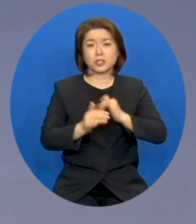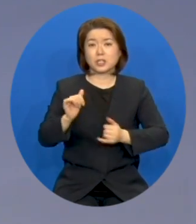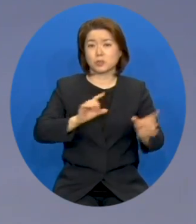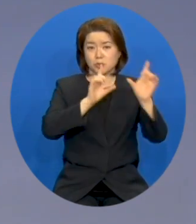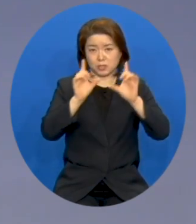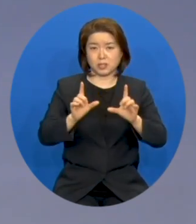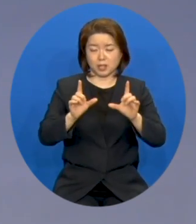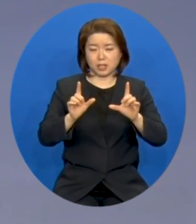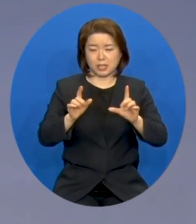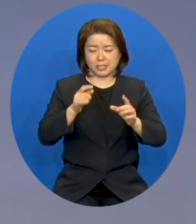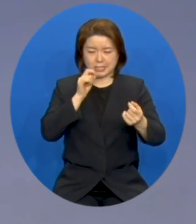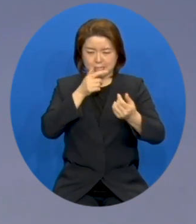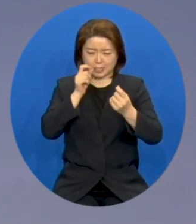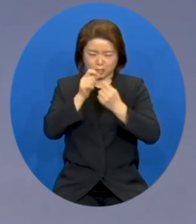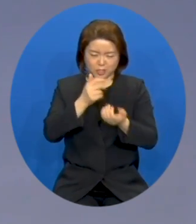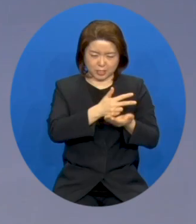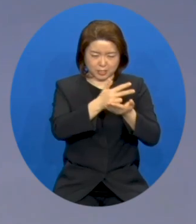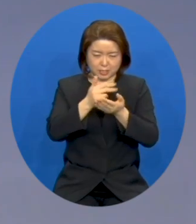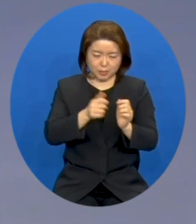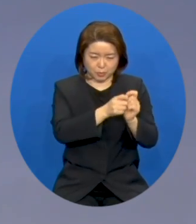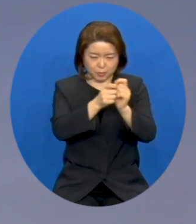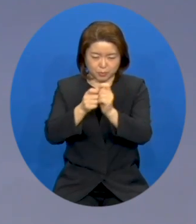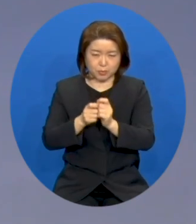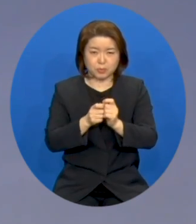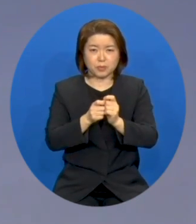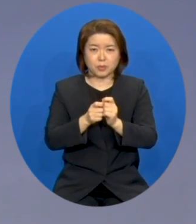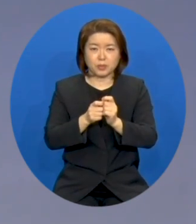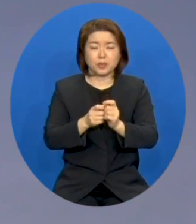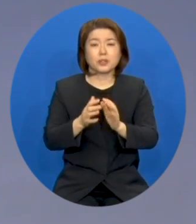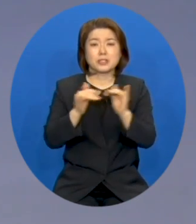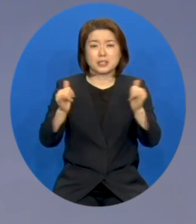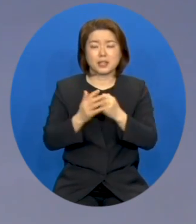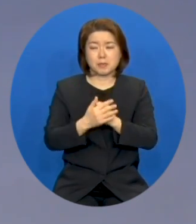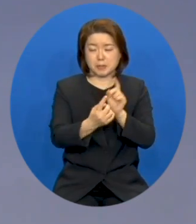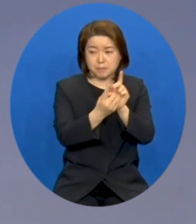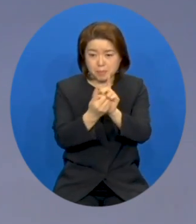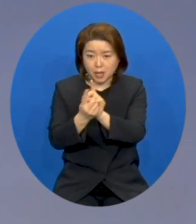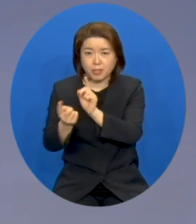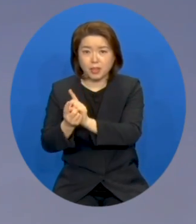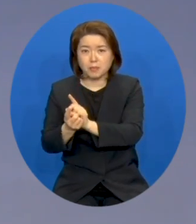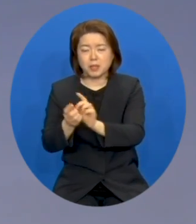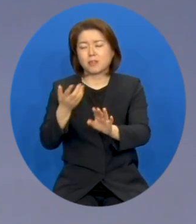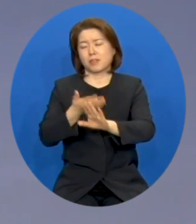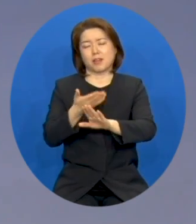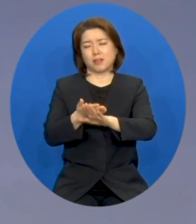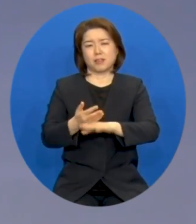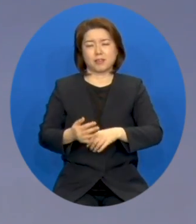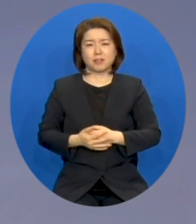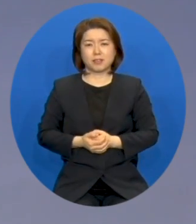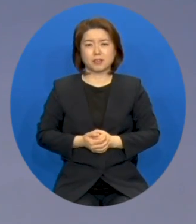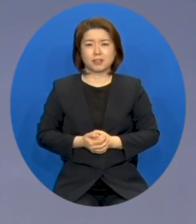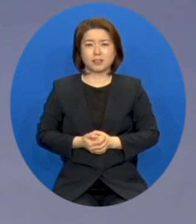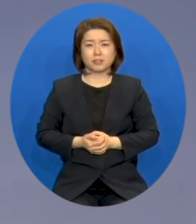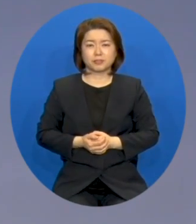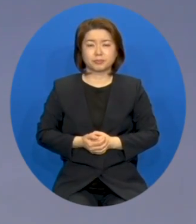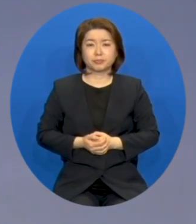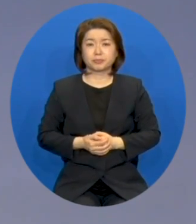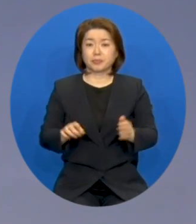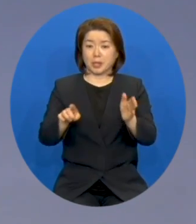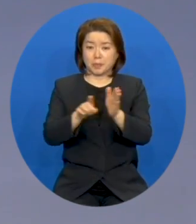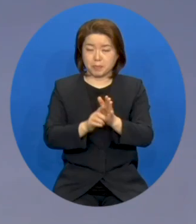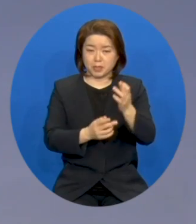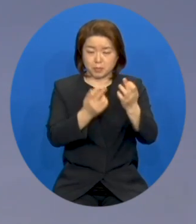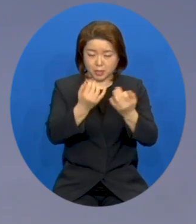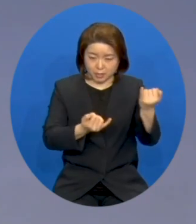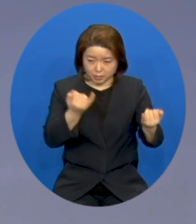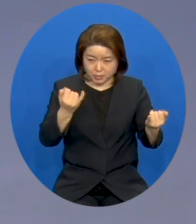주님과 친밀히 동행하는 그런 사람들은 만나면 다릅니다. 믿음의 형제가